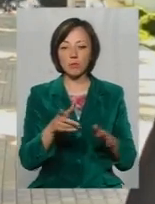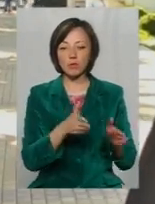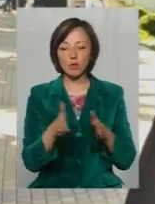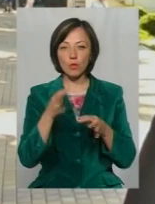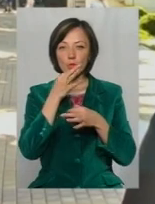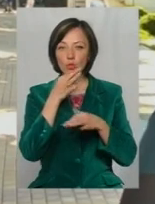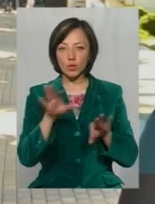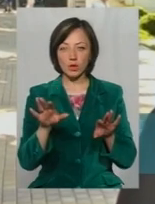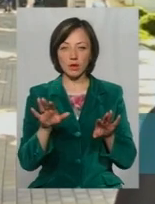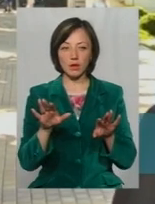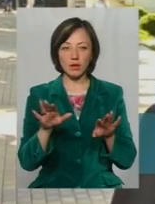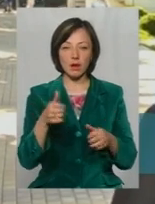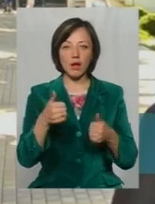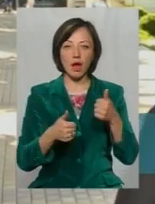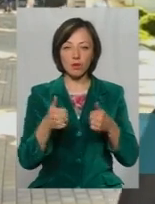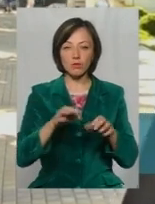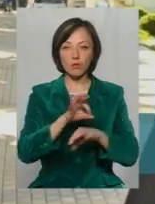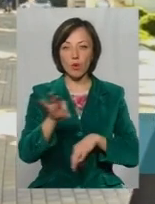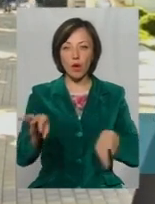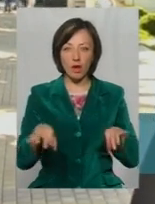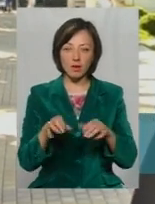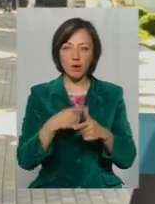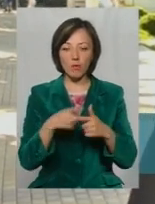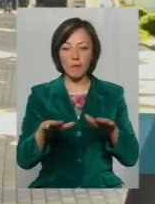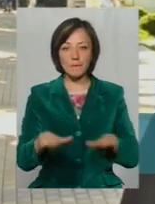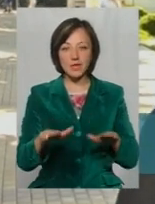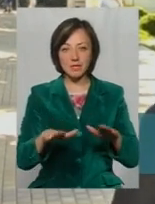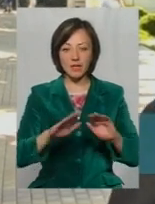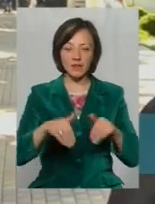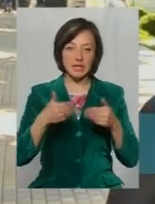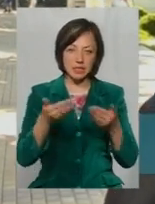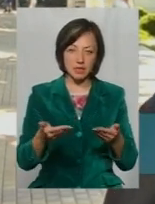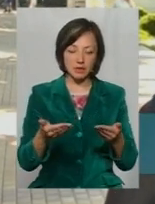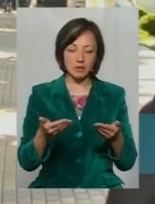будь-яких грантових проєктів або проєктів місцевих ініціатив